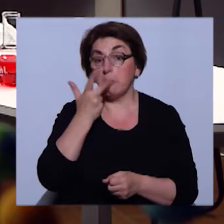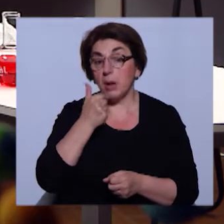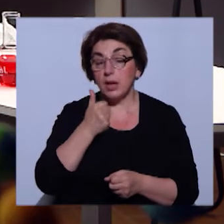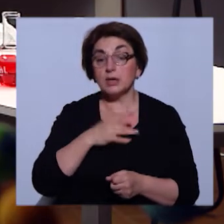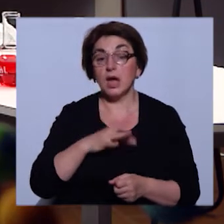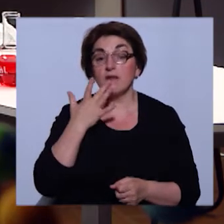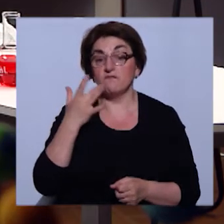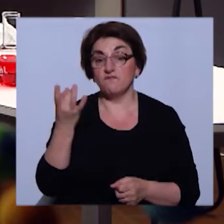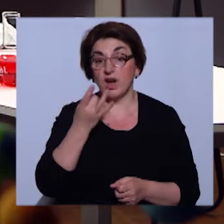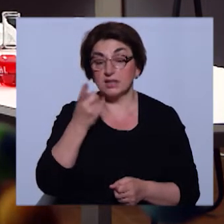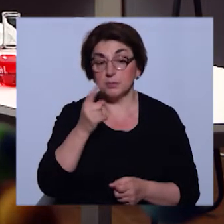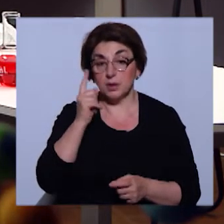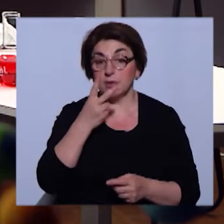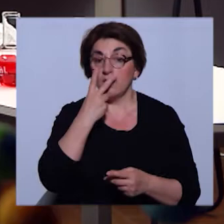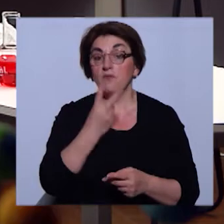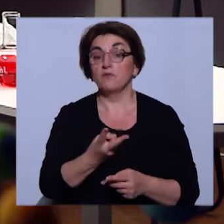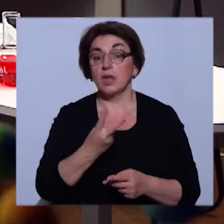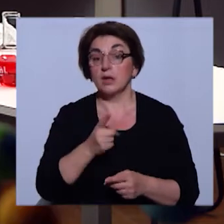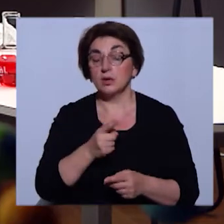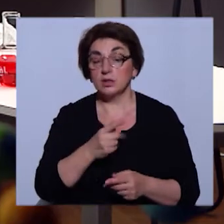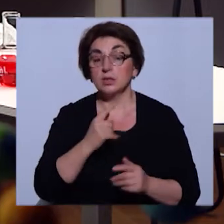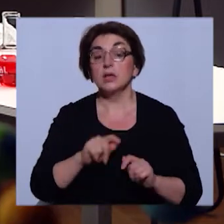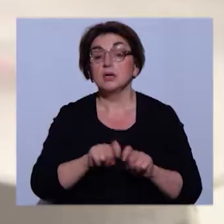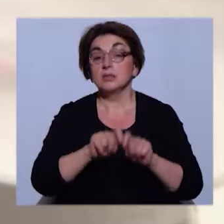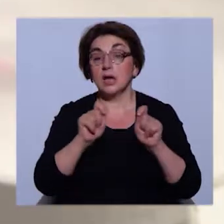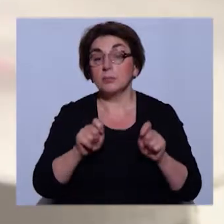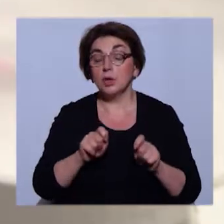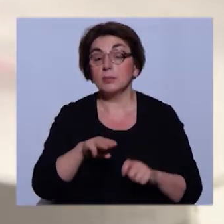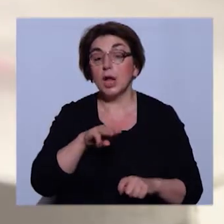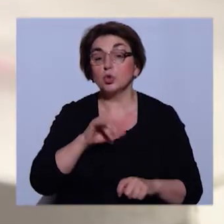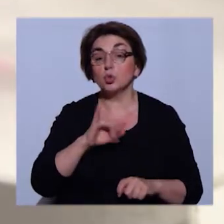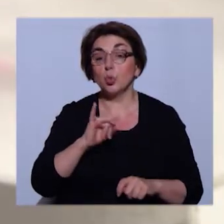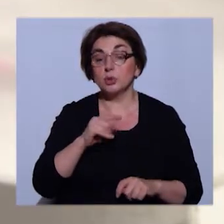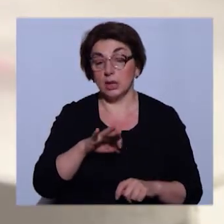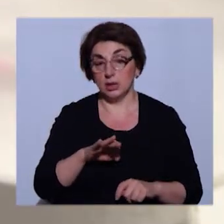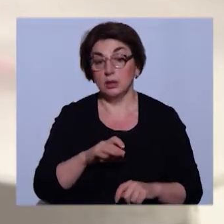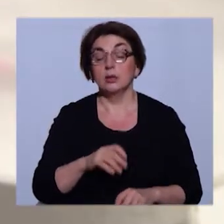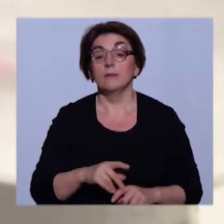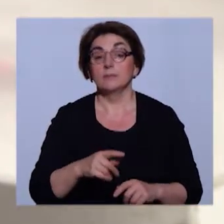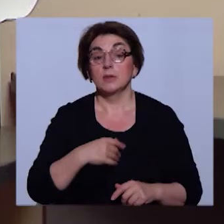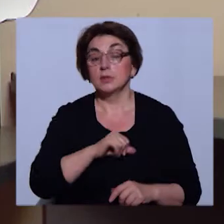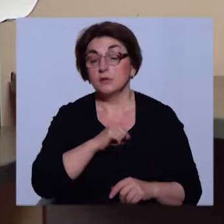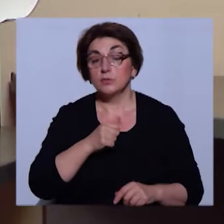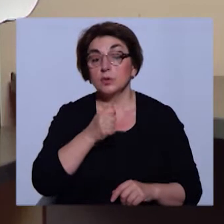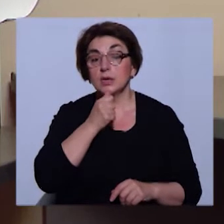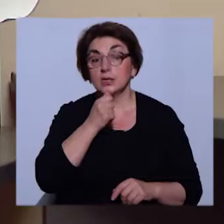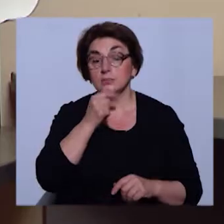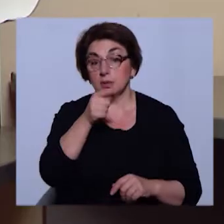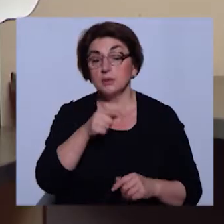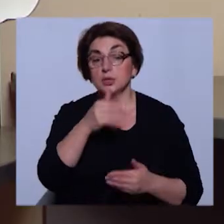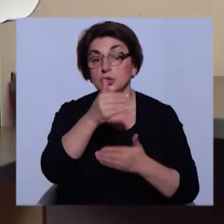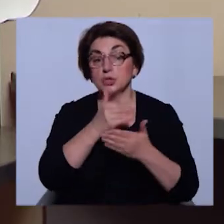ჟოლოსფერი შეფერილობა, რამაც მიმანიშნა რომ წარმოიქმნა ტუტე. პერიოდულ სისტემაში მოცემული